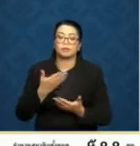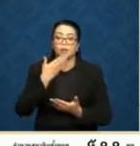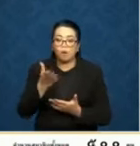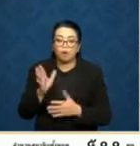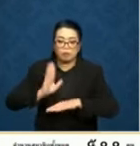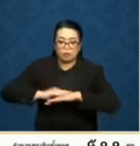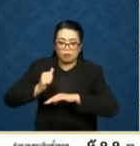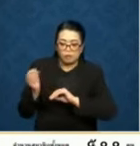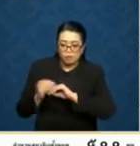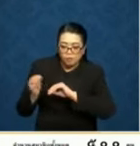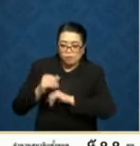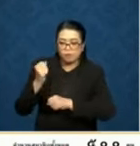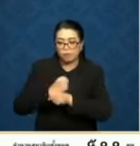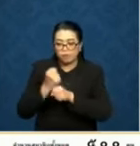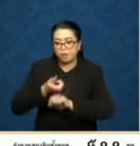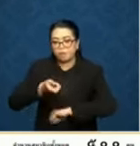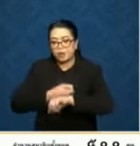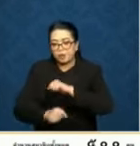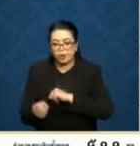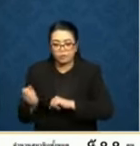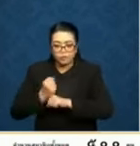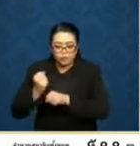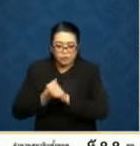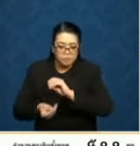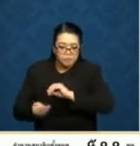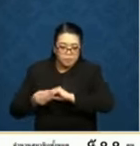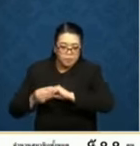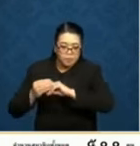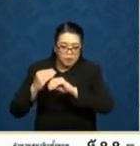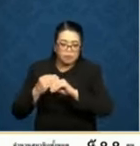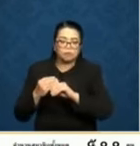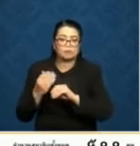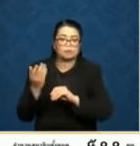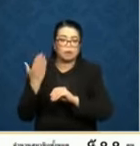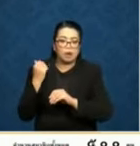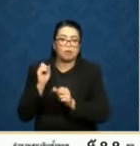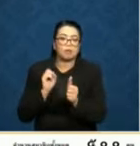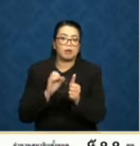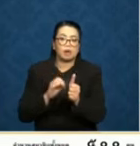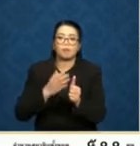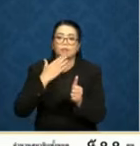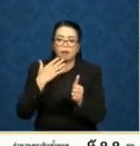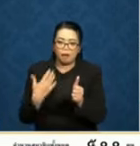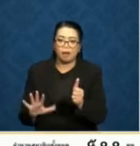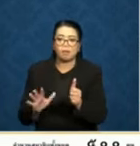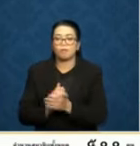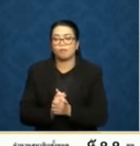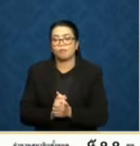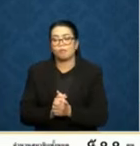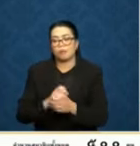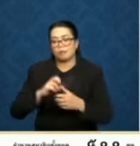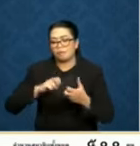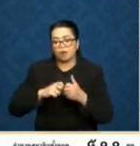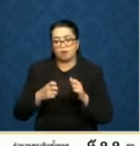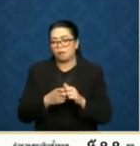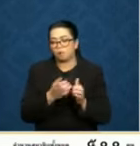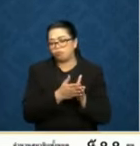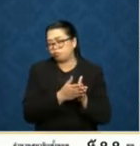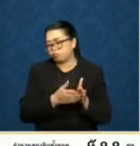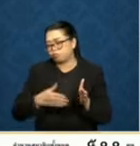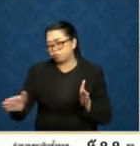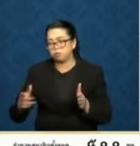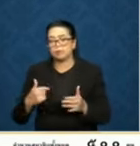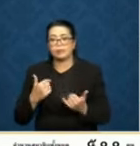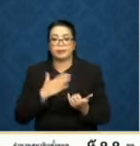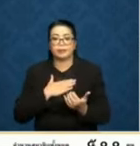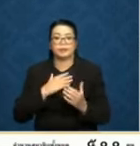pskill, Reskill ที่พเราพูดกัมาตลอด ระยะเวลา 2-3 วนนี้ปัญหาทั้หมดทกาวมาครับพวกกระผมพ